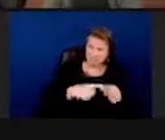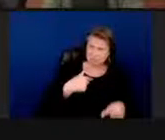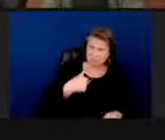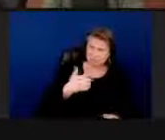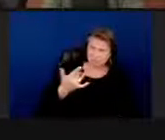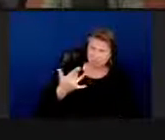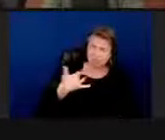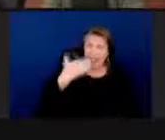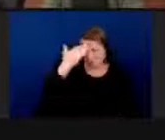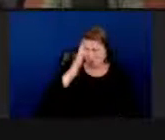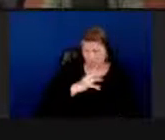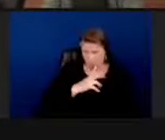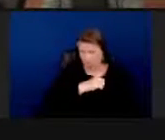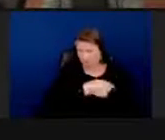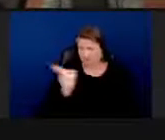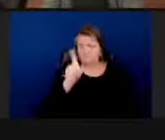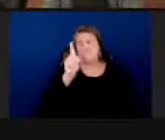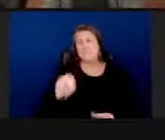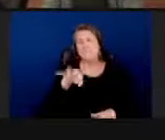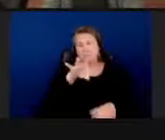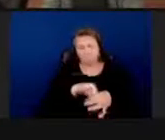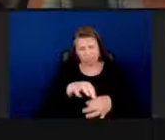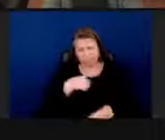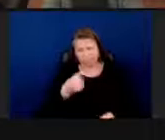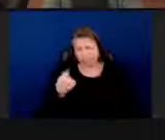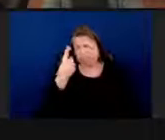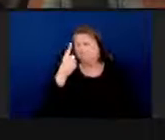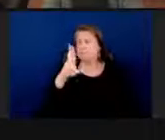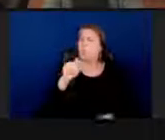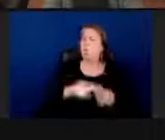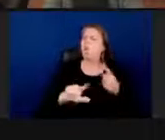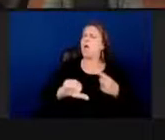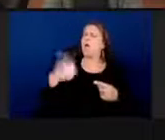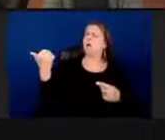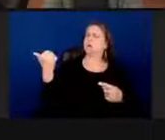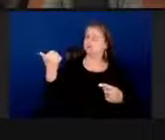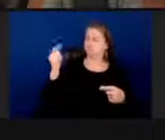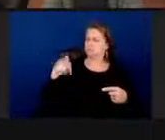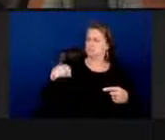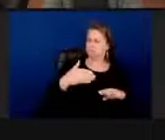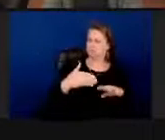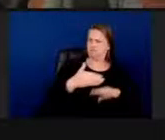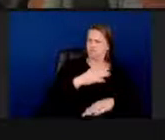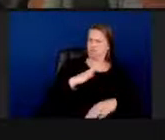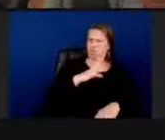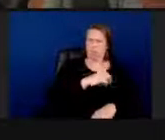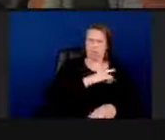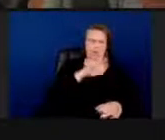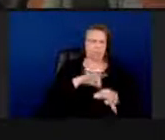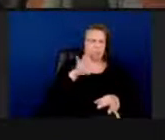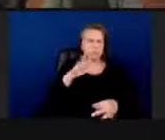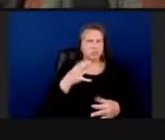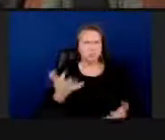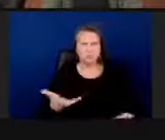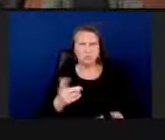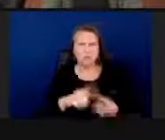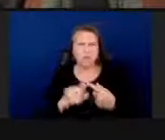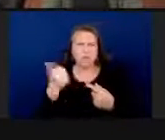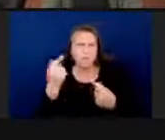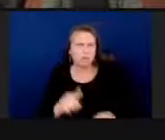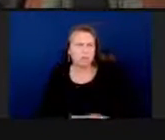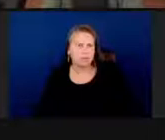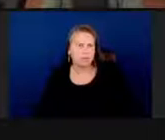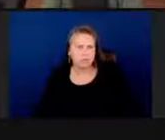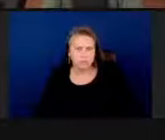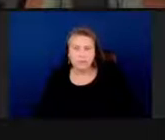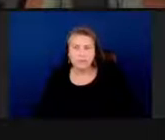لأي شخص شرح هذا الموضوع؟ أنا أعرف أن المجلس يجب أن يصوت على هذا الموضوع، ولكن ما الذي يحدث قبل أن يصوت المجلس عليه؟ All we